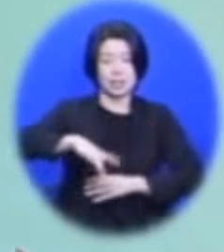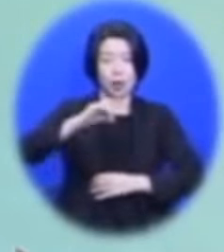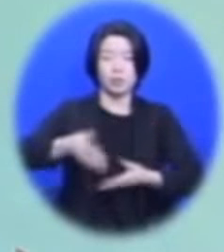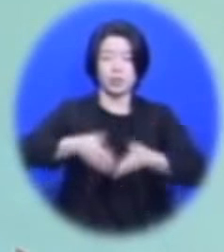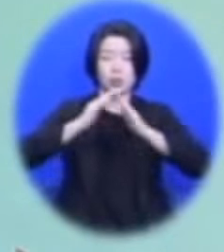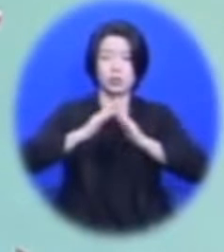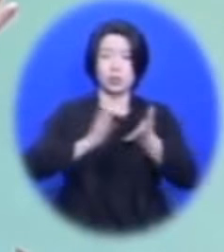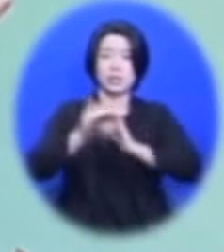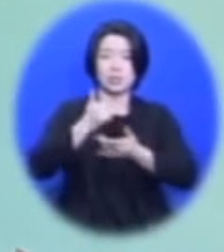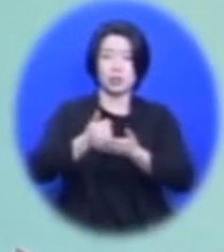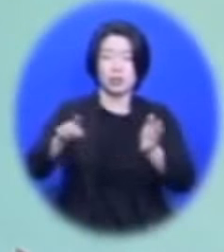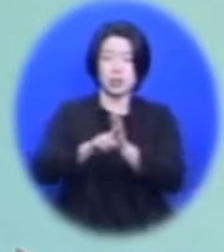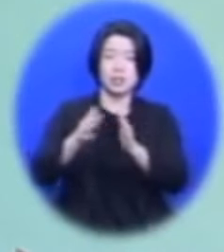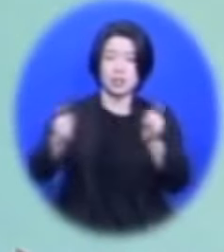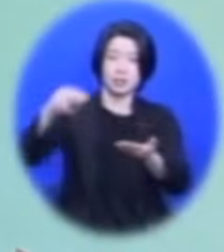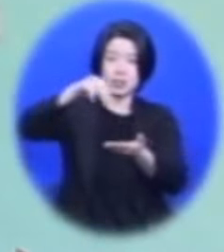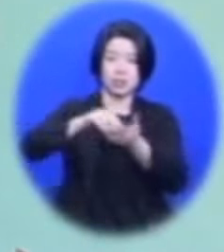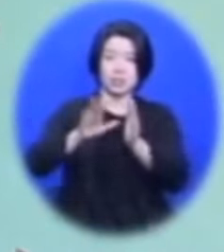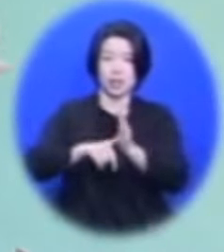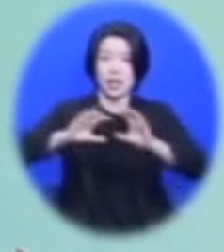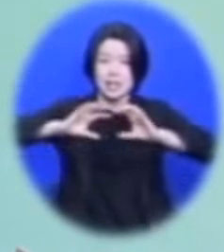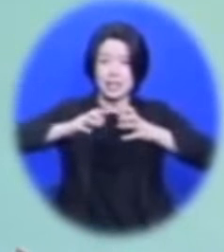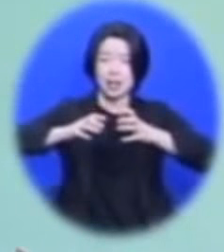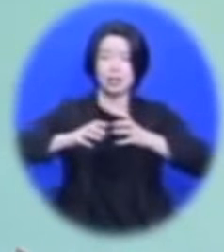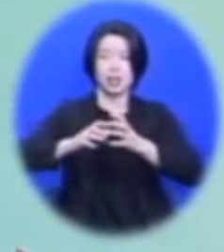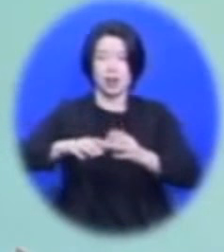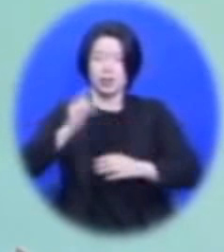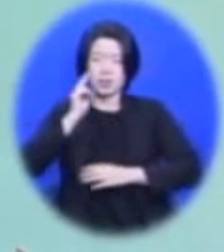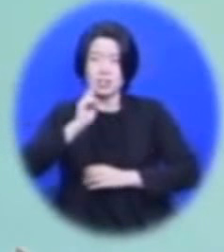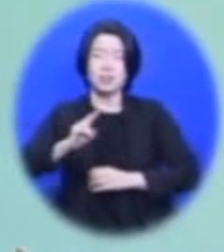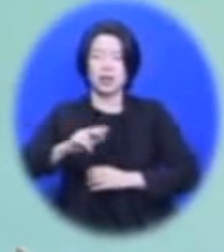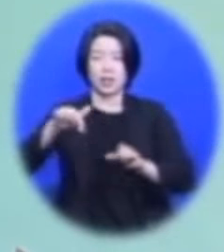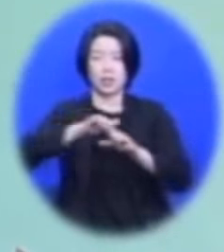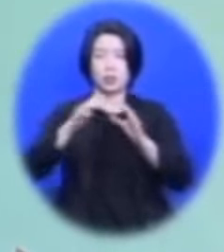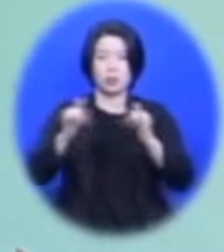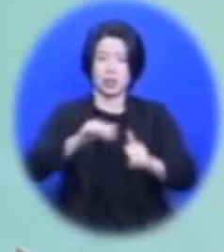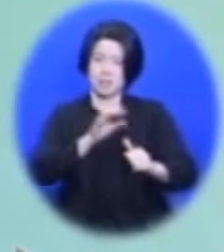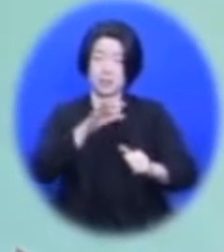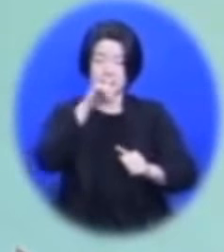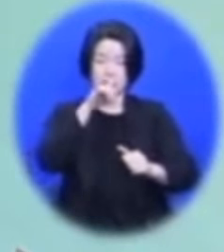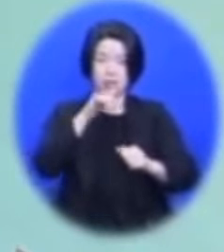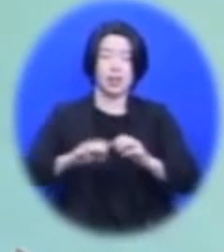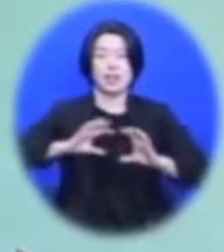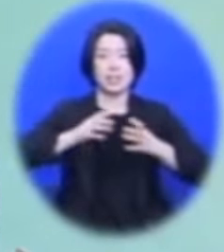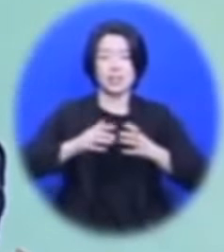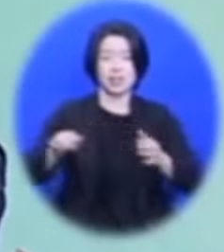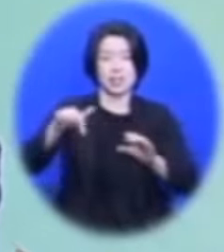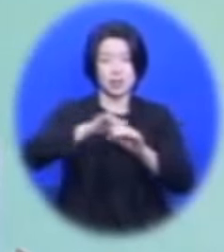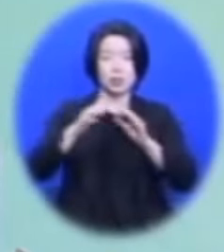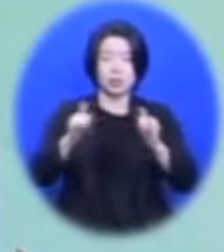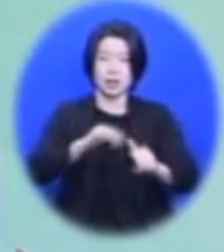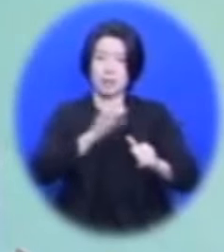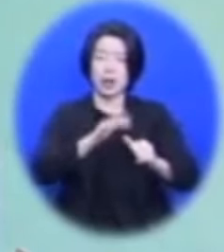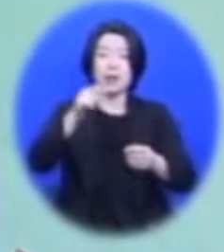이렇게 섰을 때 세상은 무자비하게 기독교인들을 핍박했습니다. 세상이 기독교인들을 핍박하는